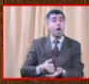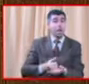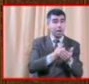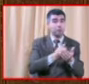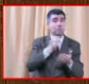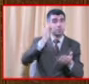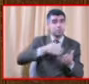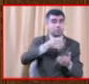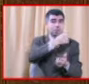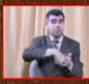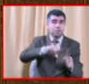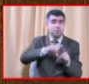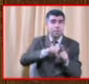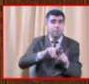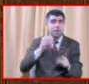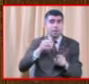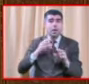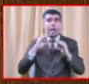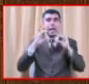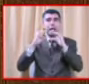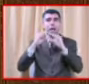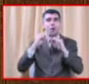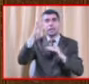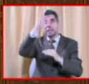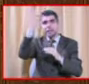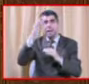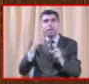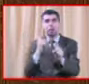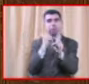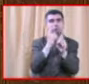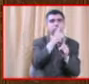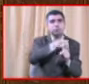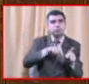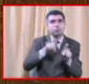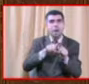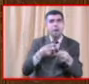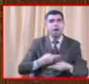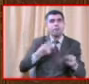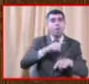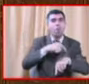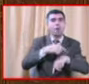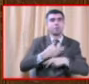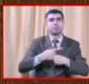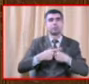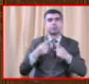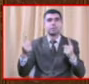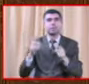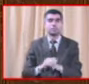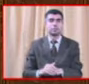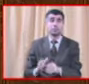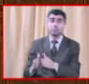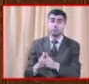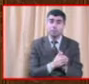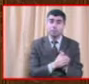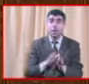اللي كتهدف إلى تقوية ودعم الحوار السياسي، إلى غير ذلك من المشاريع اللي ربما ما غيبقاش الوقت كافي باش نذكروها. وبالنسبة للموارد